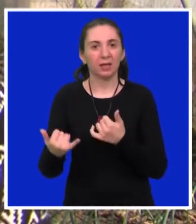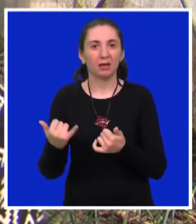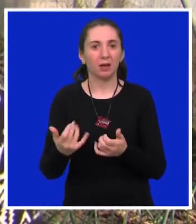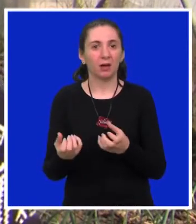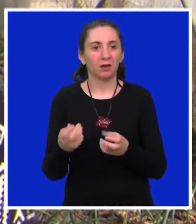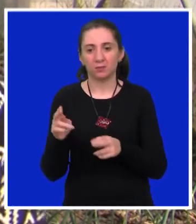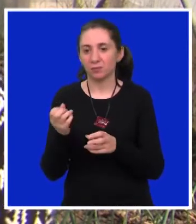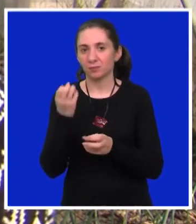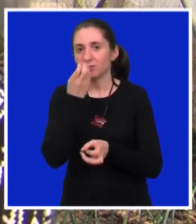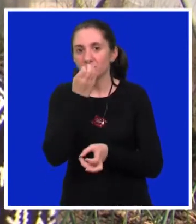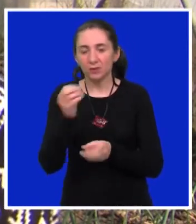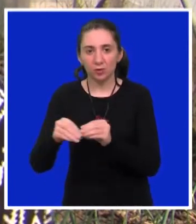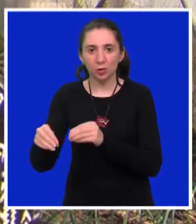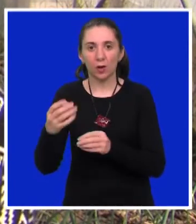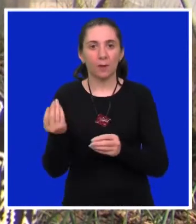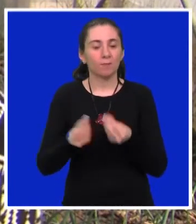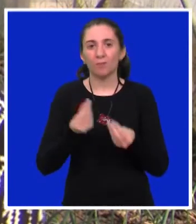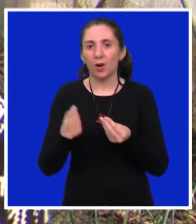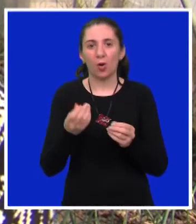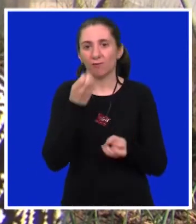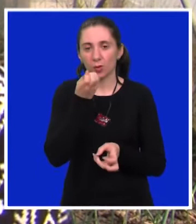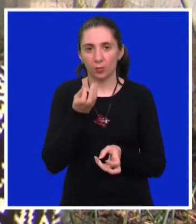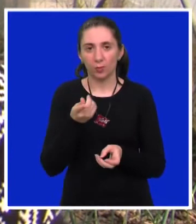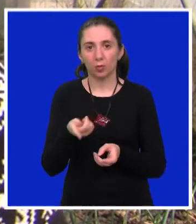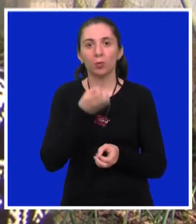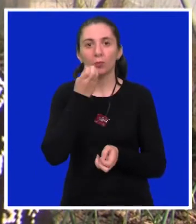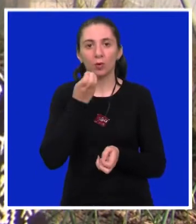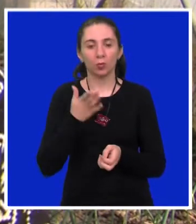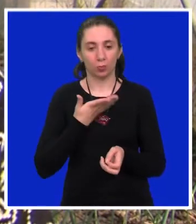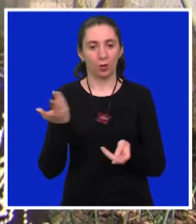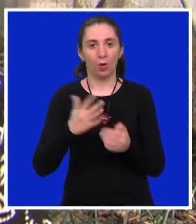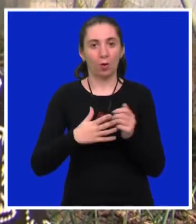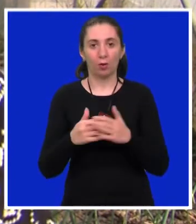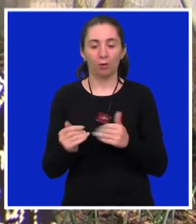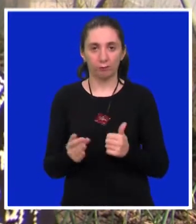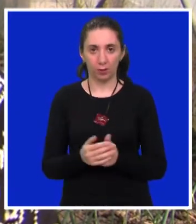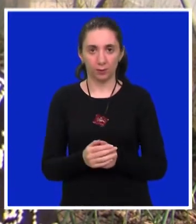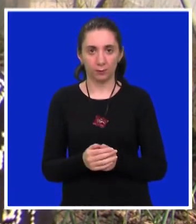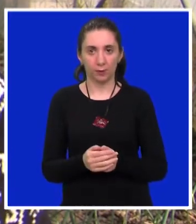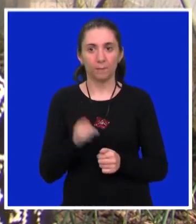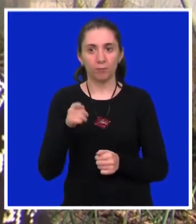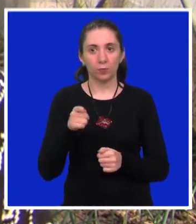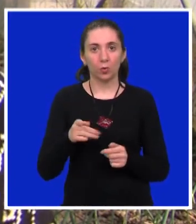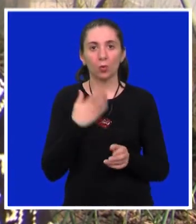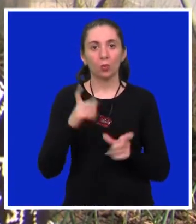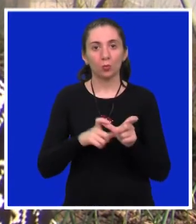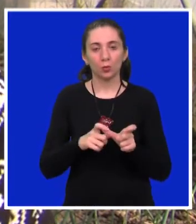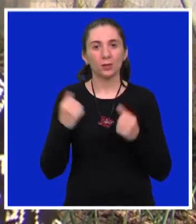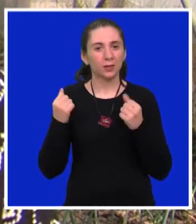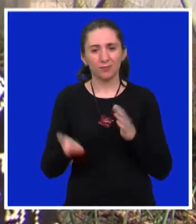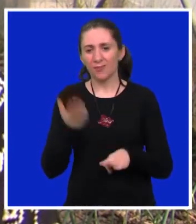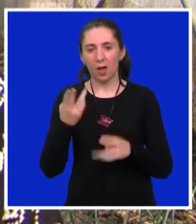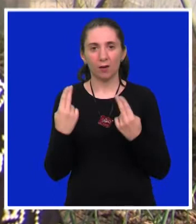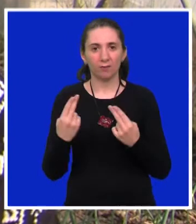ili u nekakvom uzgoju ukrasnog bilja, zaštitskog bilja, što god, da to bilje bude kvalitetnije. I znači, to je onaj humus